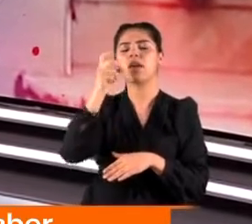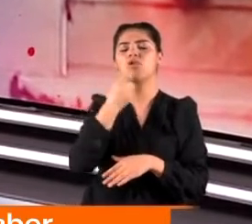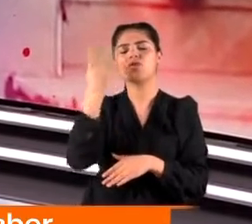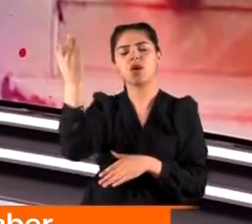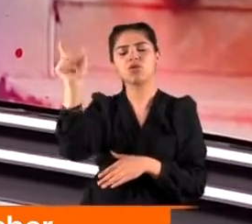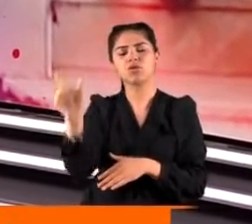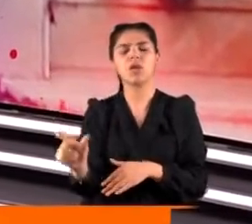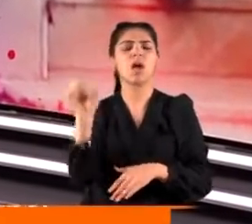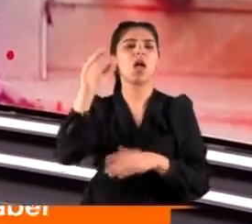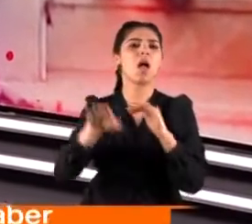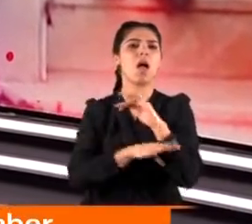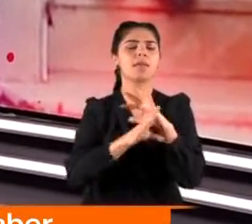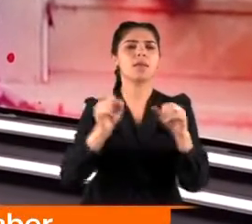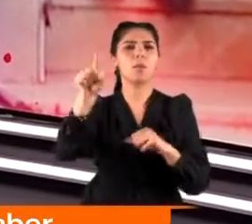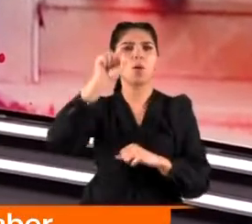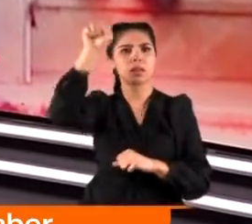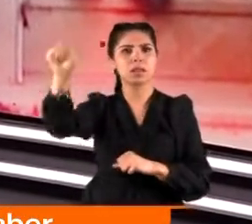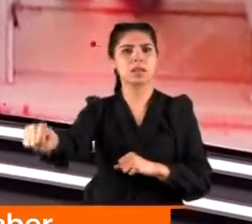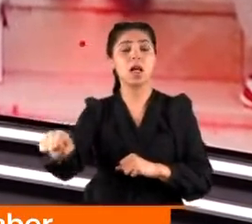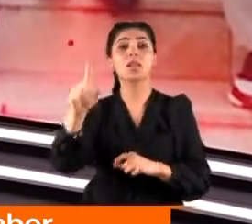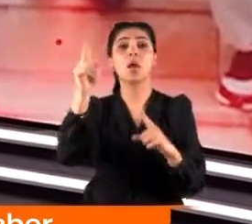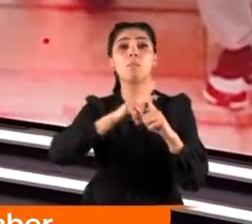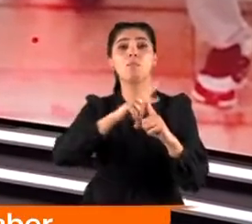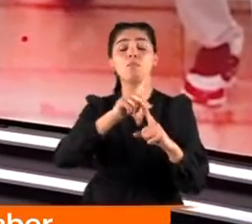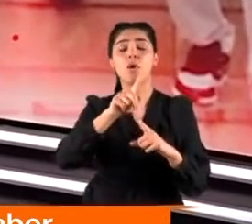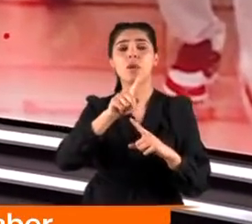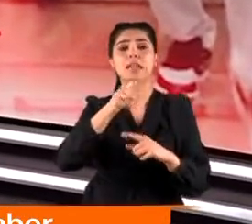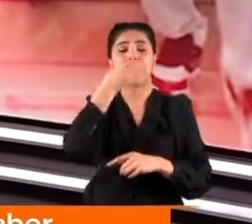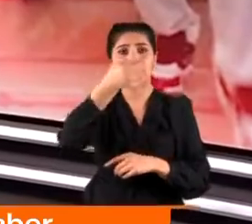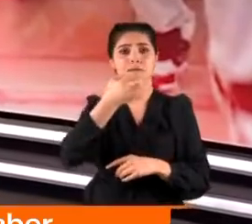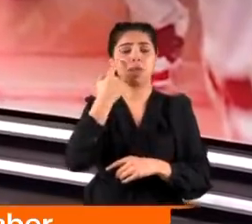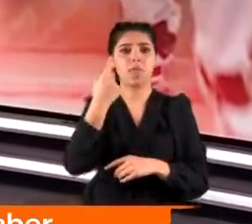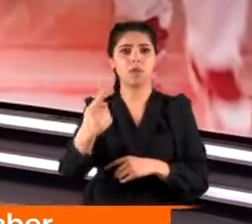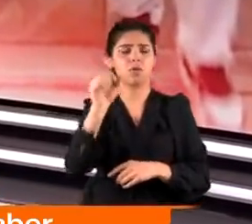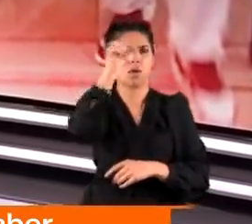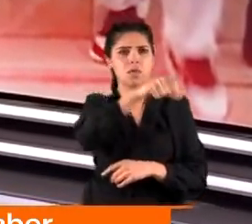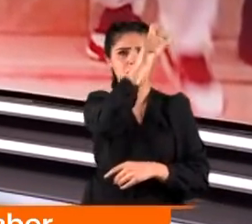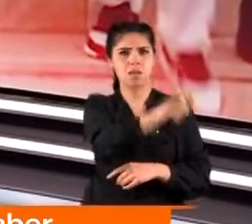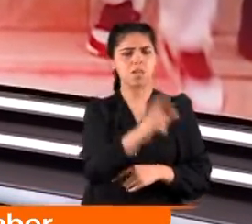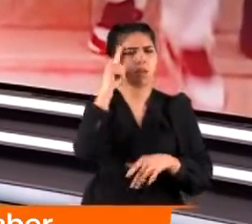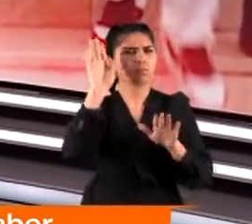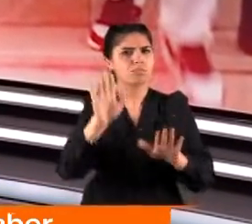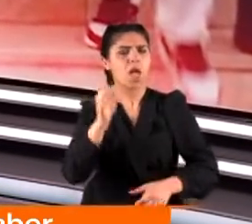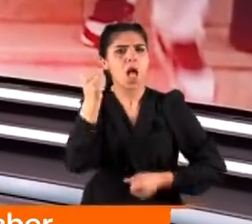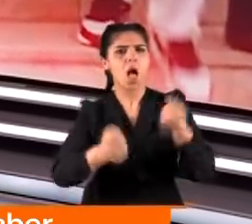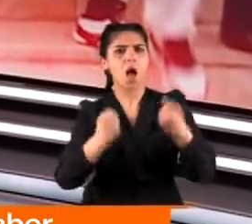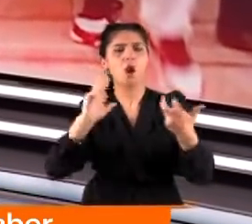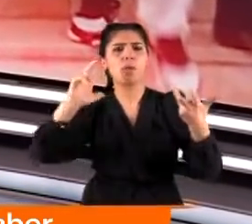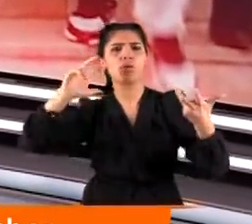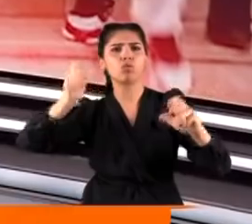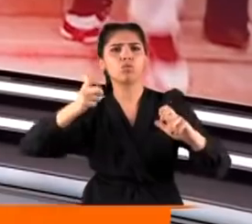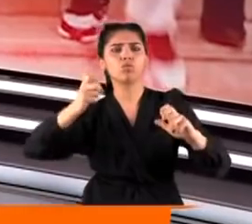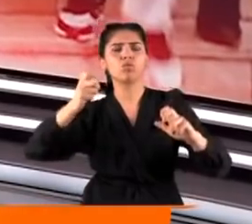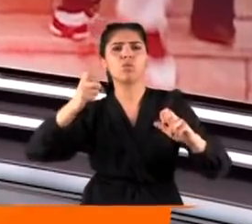hayatını kaybetti o saldırıda. Yakalanan katil zanlısının polise verdiği ifade ise gerçekten akıl almazdı. Aracı,